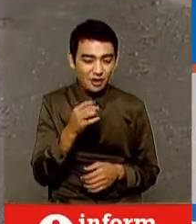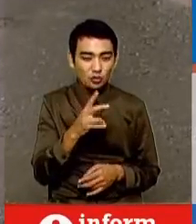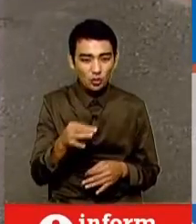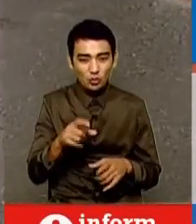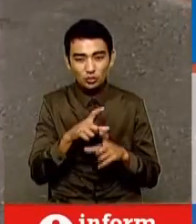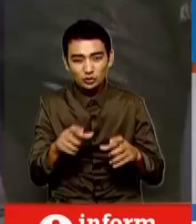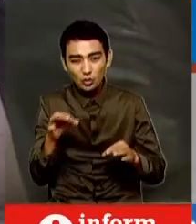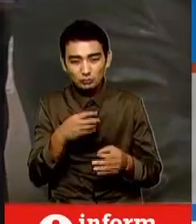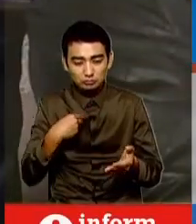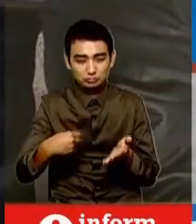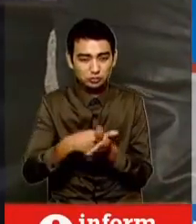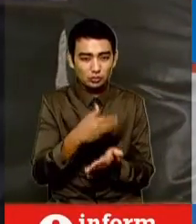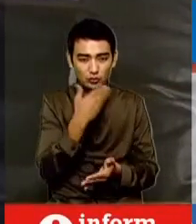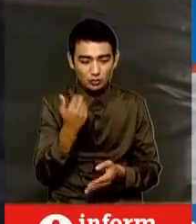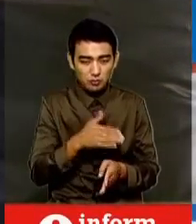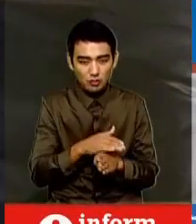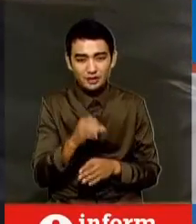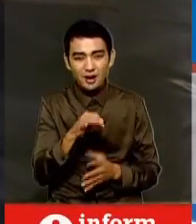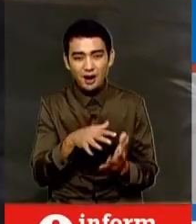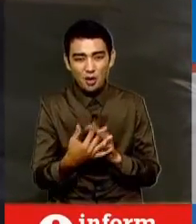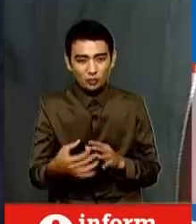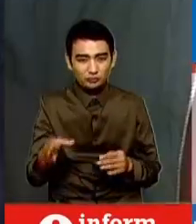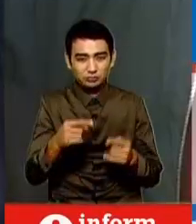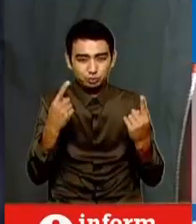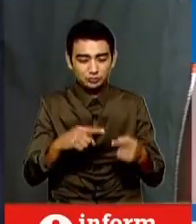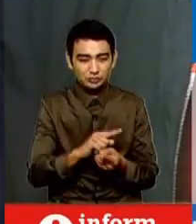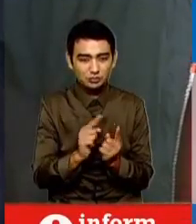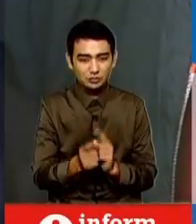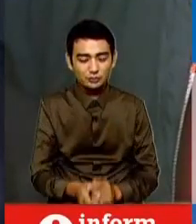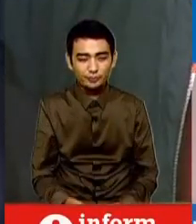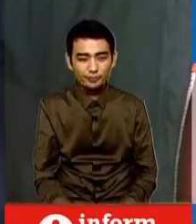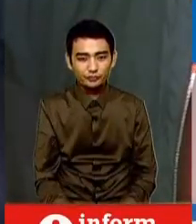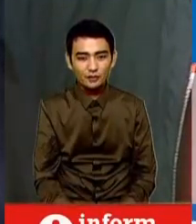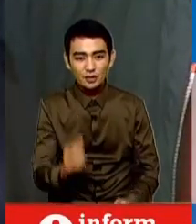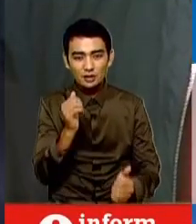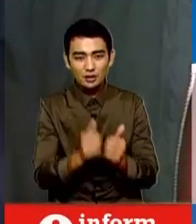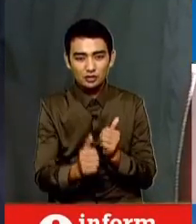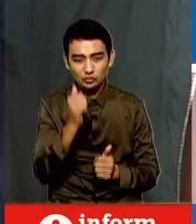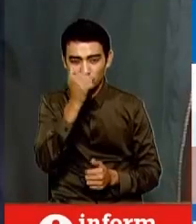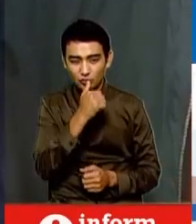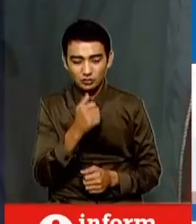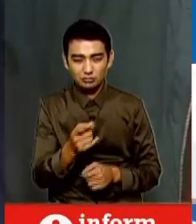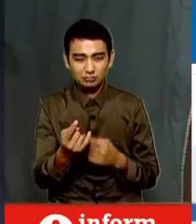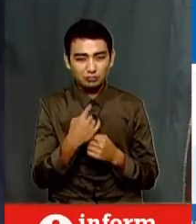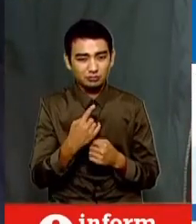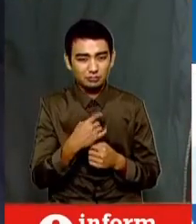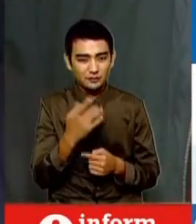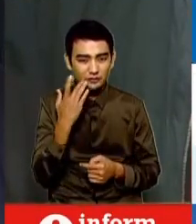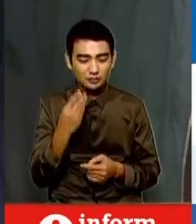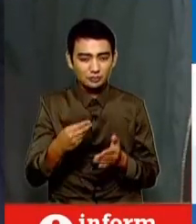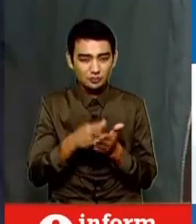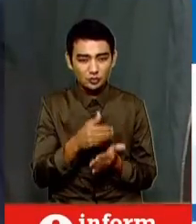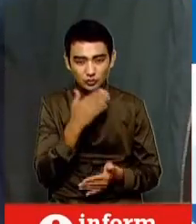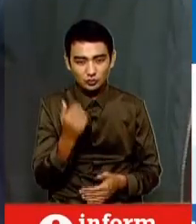ел іргесін түгел жыртып, ауылдың әбден тозығын шығарған. Жылдан жылға одан да ерерісіп алды, есіп құртып